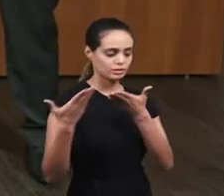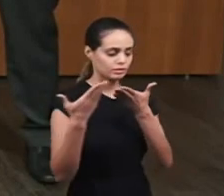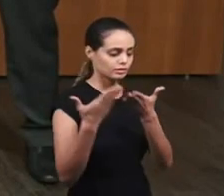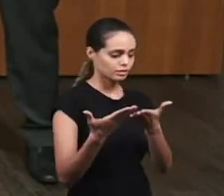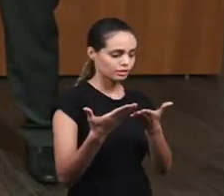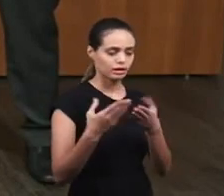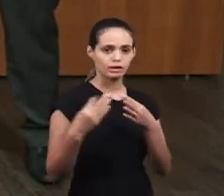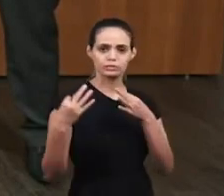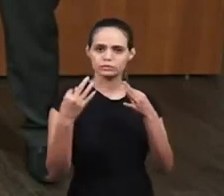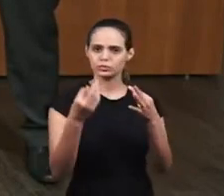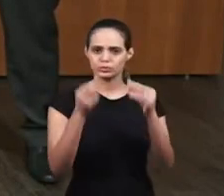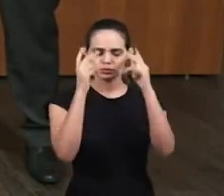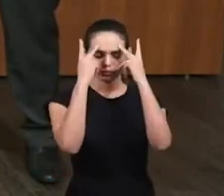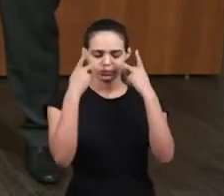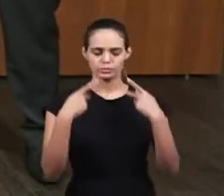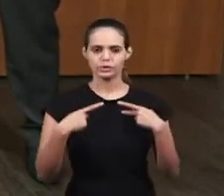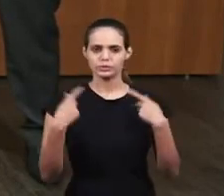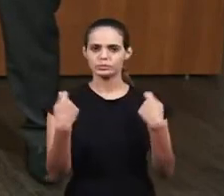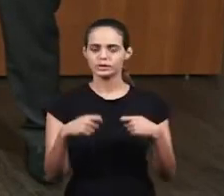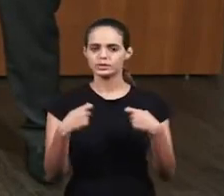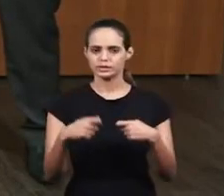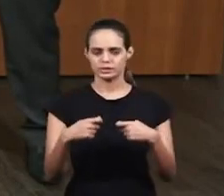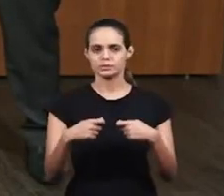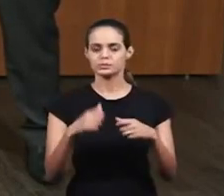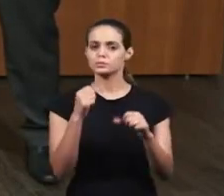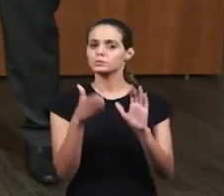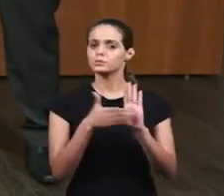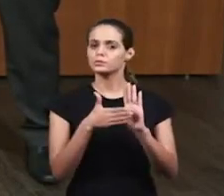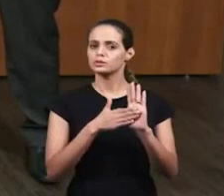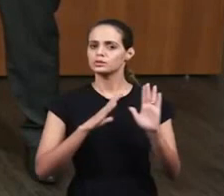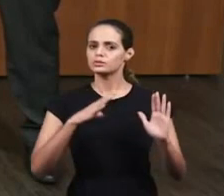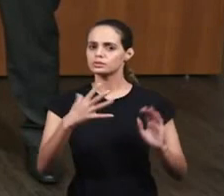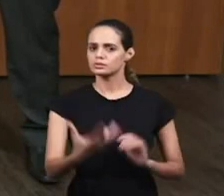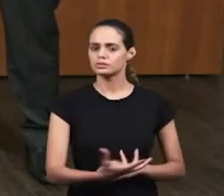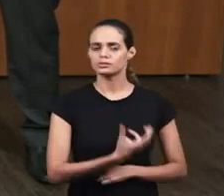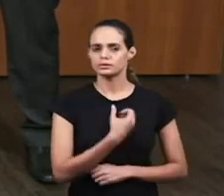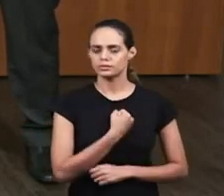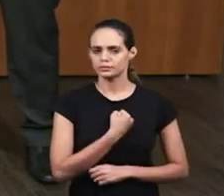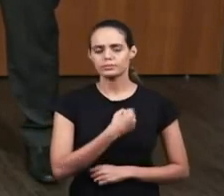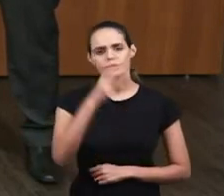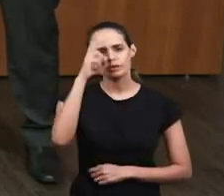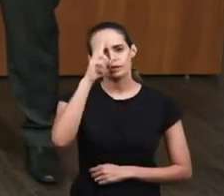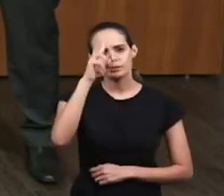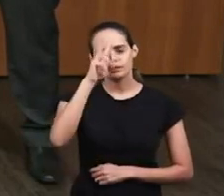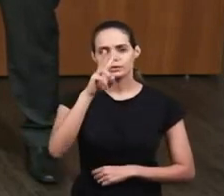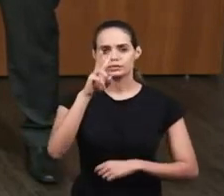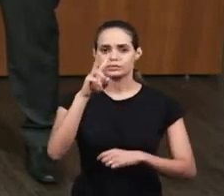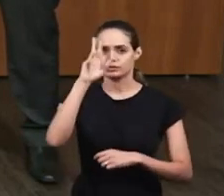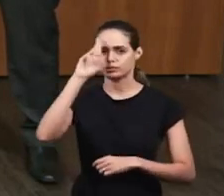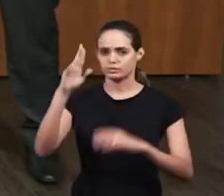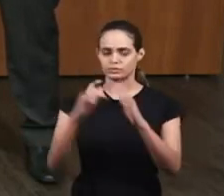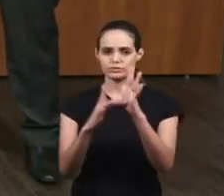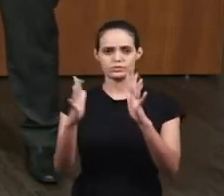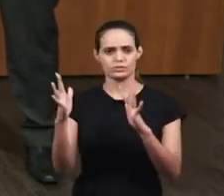Mittel für diesen Plan der Erlösung zur Verfügung. Wir erinnern, dass der Herr